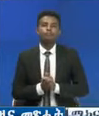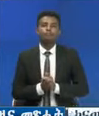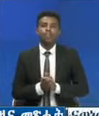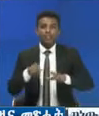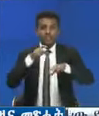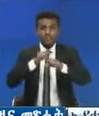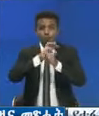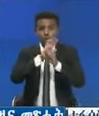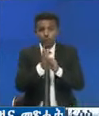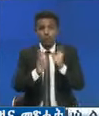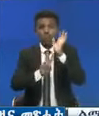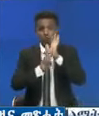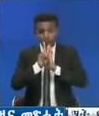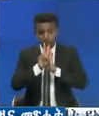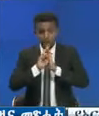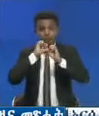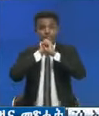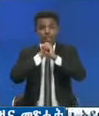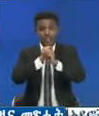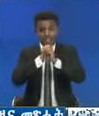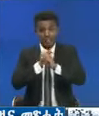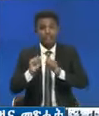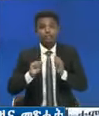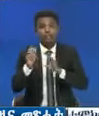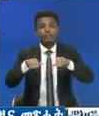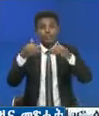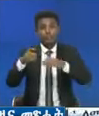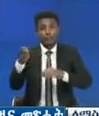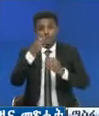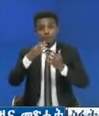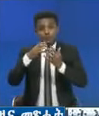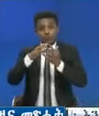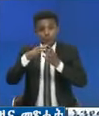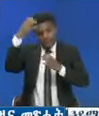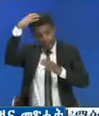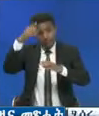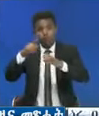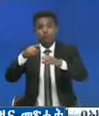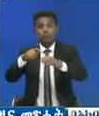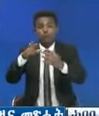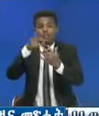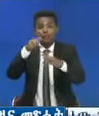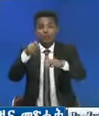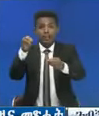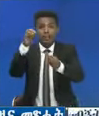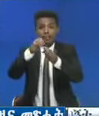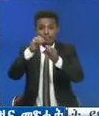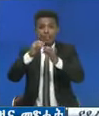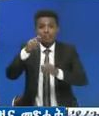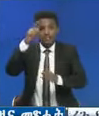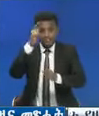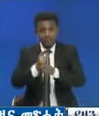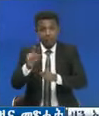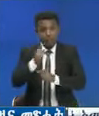ጊዜው ለኮሮና ወረርሽኝ መከላከል ቅድሚያ የሚሰጥበት በመሆኑ መንግስት ምርጫውን ማራዘሙ ተገቢ